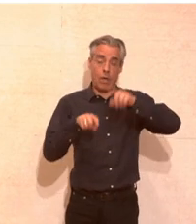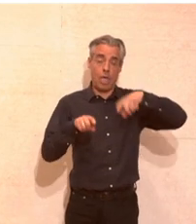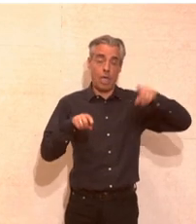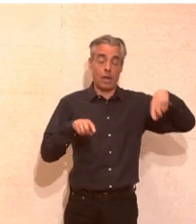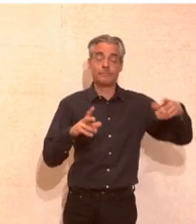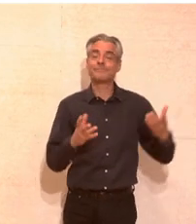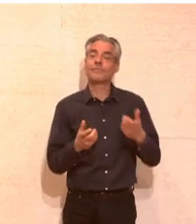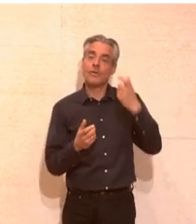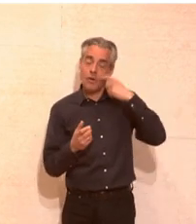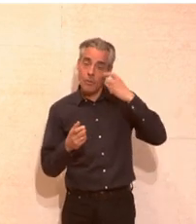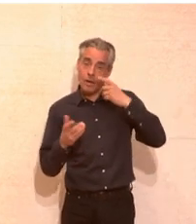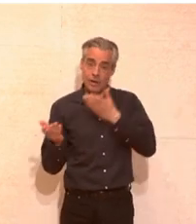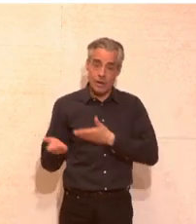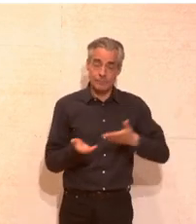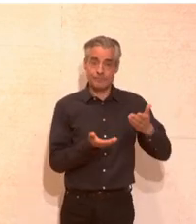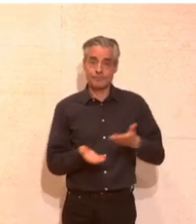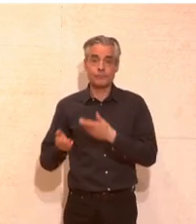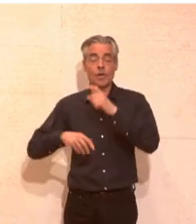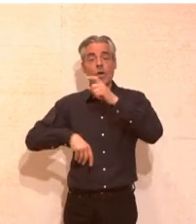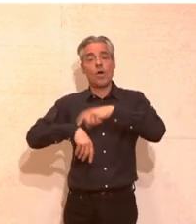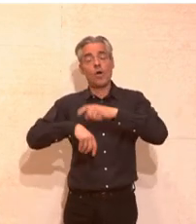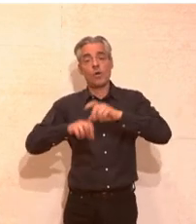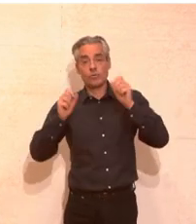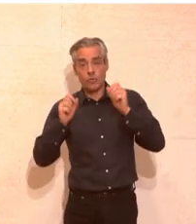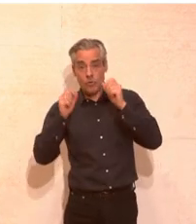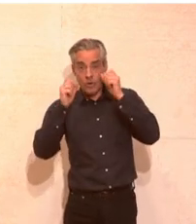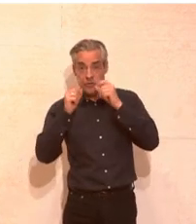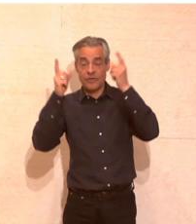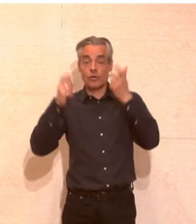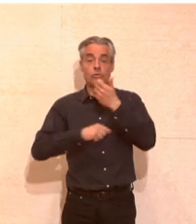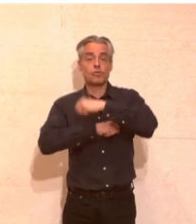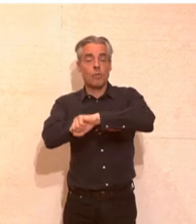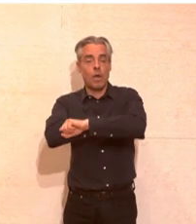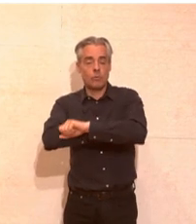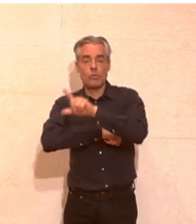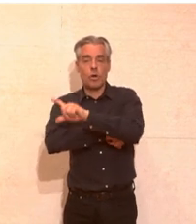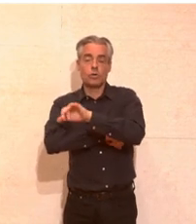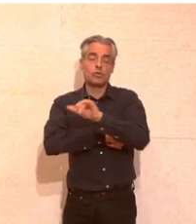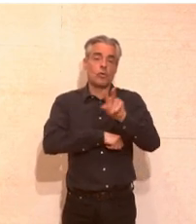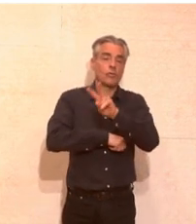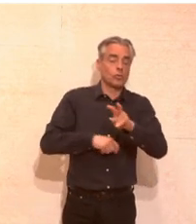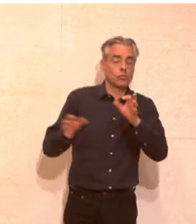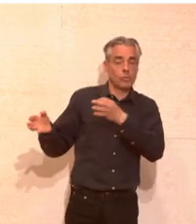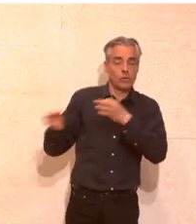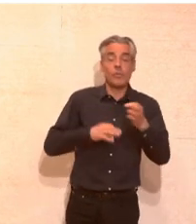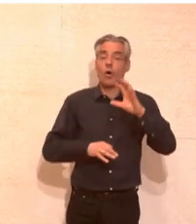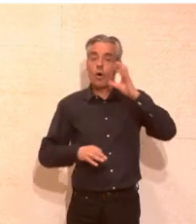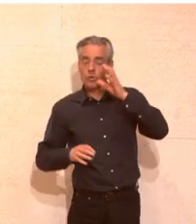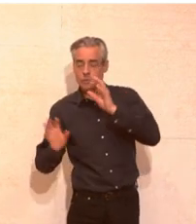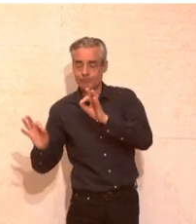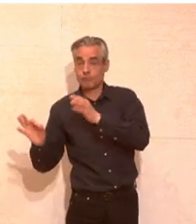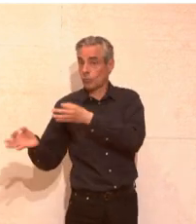en fait tout ce qui est les heures de lever de la semaine qui vont être assez régulières en orange. Et